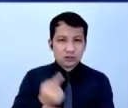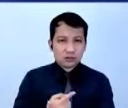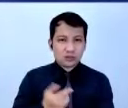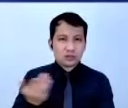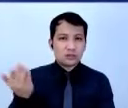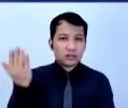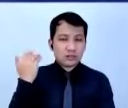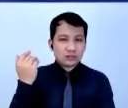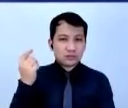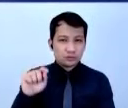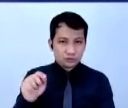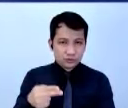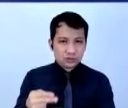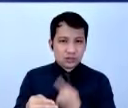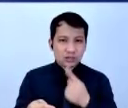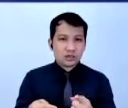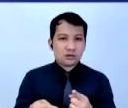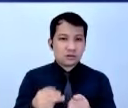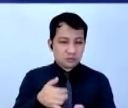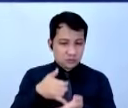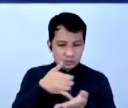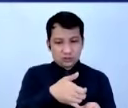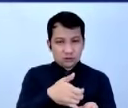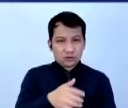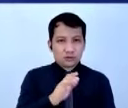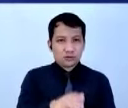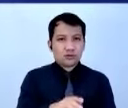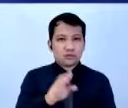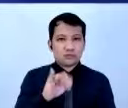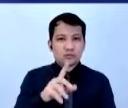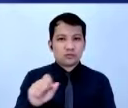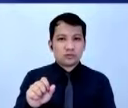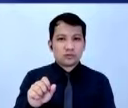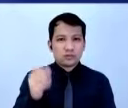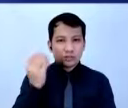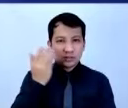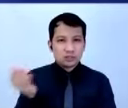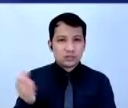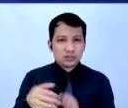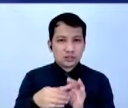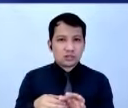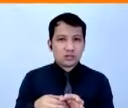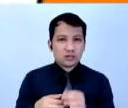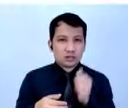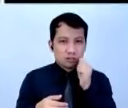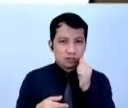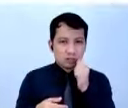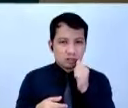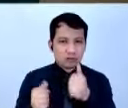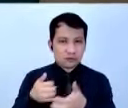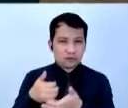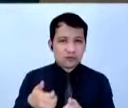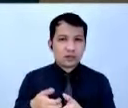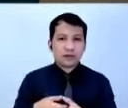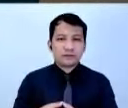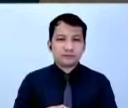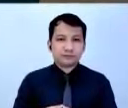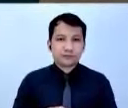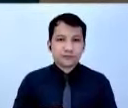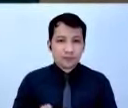lang, nang iginawad kay Sarah ang Global Force Award sa Billboard Women in Music Awards. Ito pang